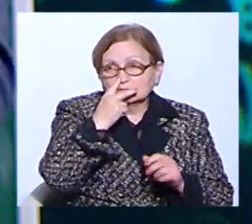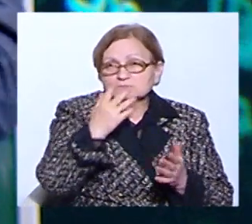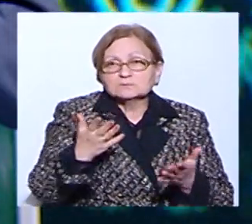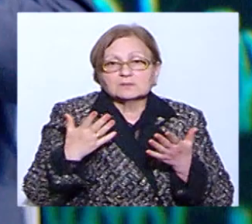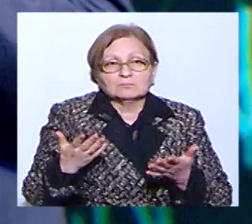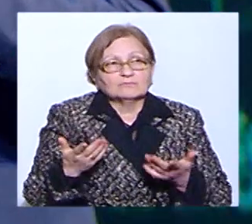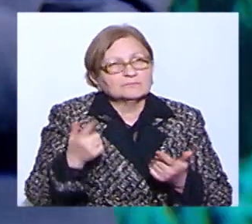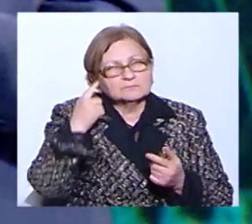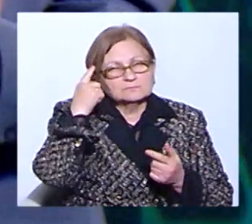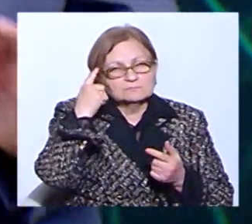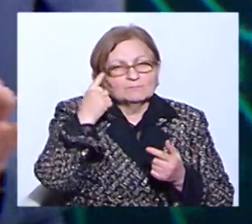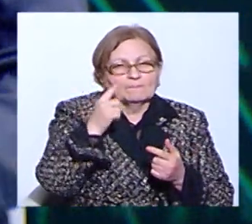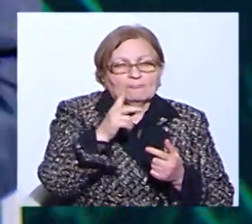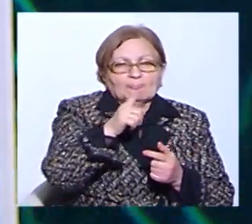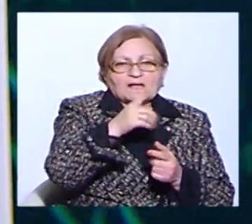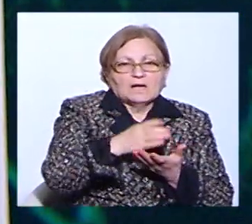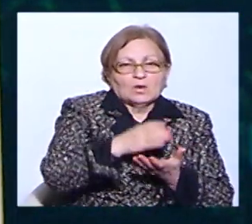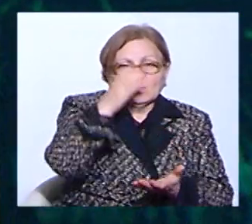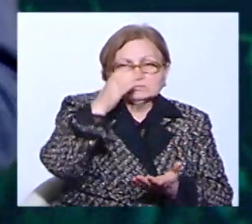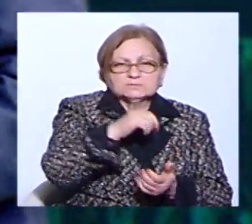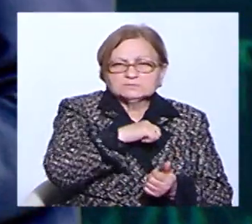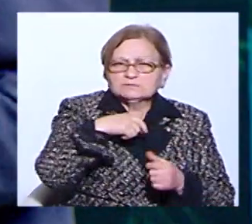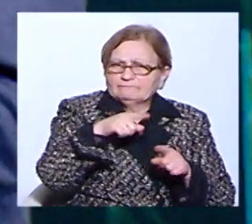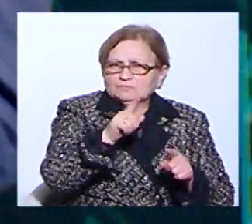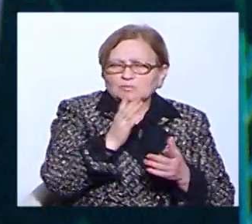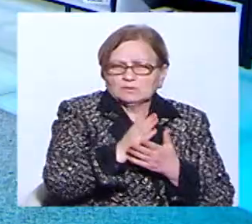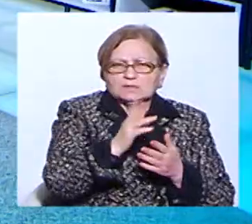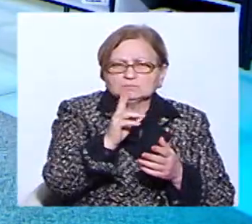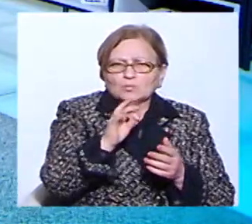წარმოვიდგინოთ, რომ კონუსიც არის თვითონ, შეიძლება ითქვას,